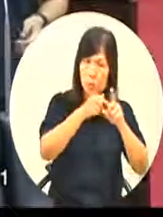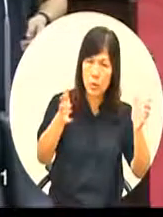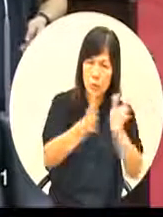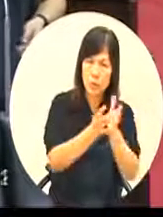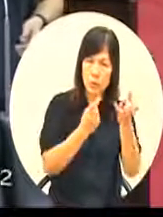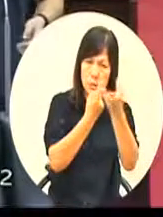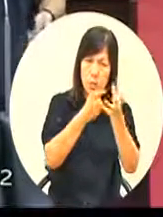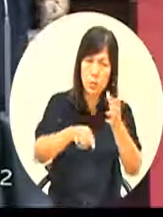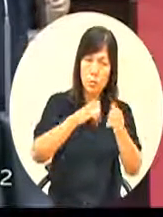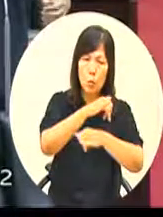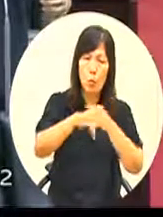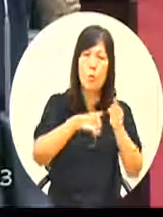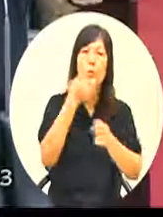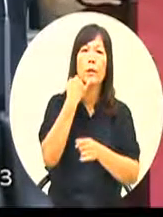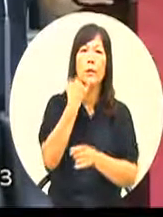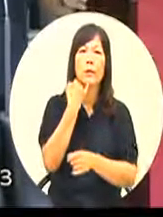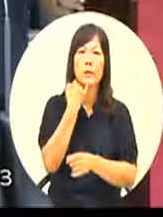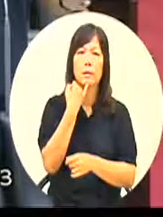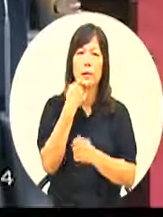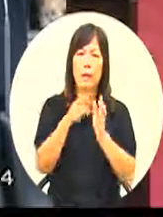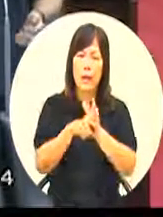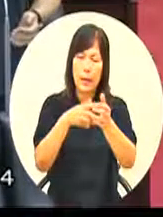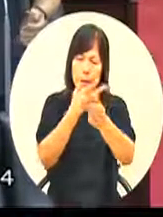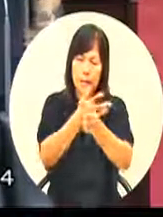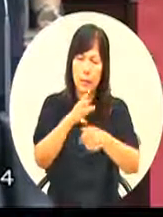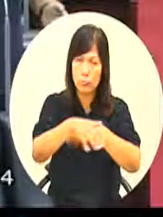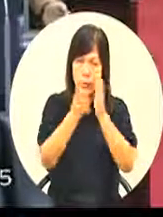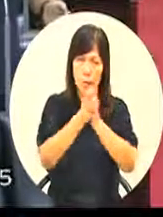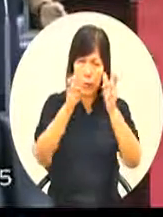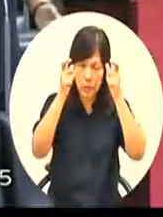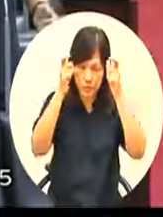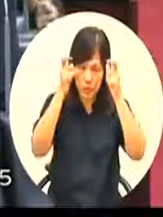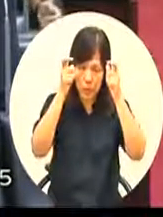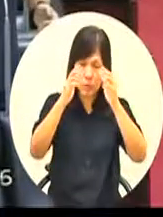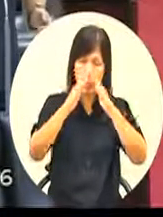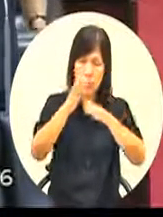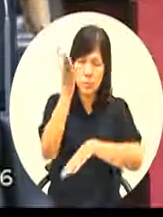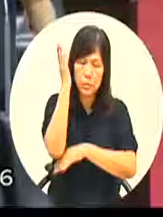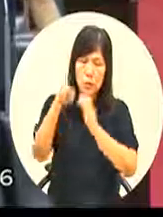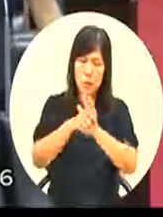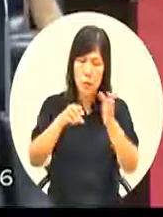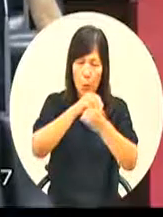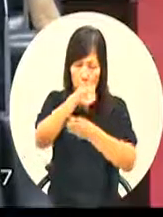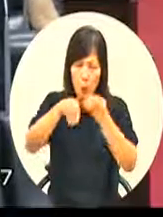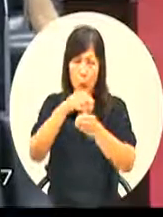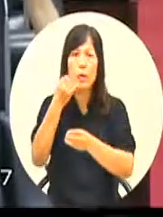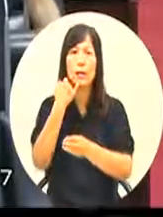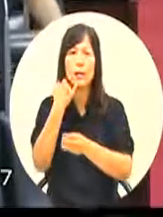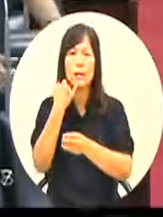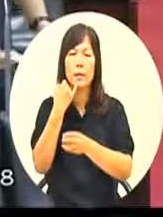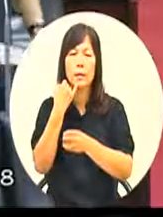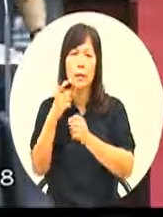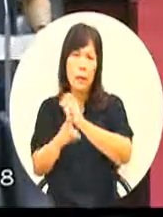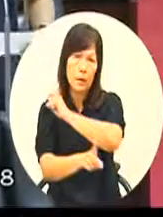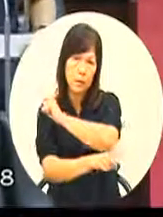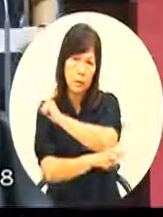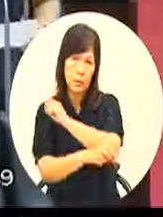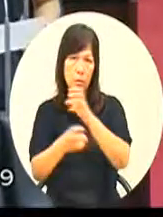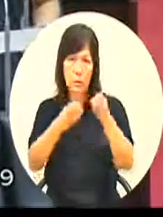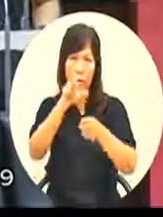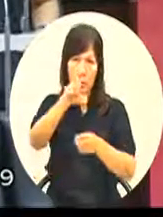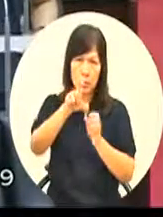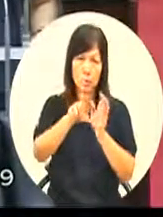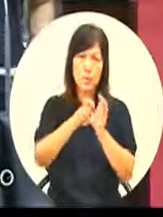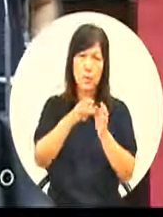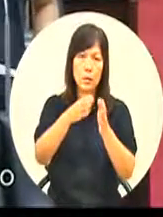参与这个活动哈，让整个市府的资源可以更有效的来运用。最后这个议题，我想最后就